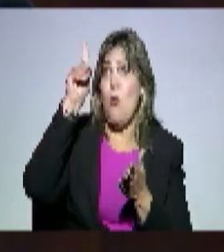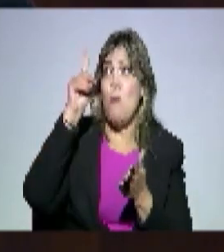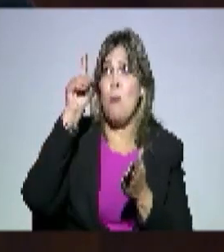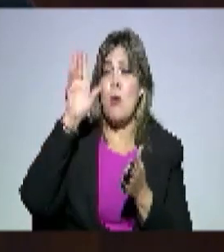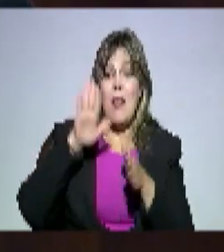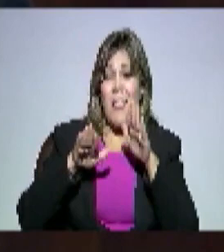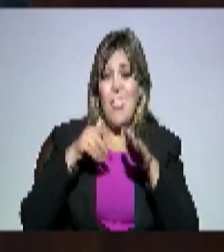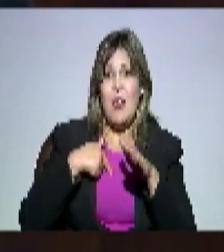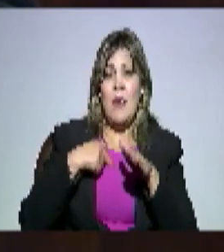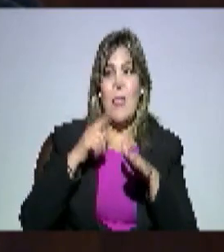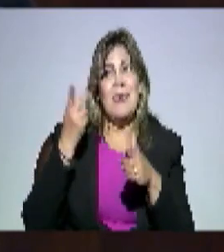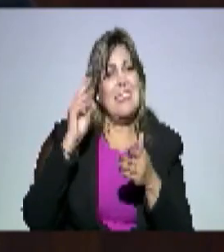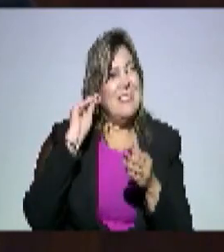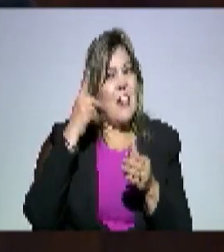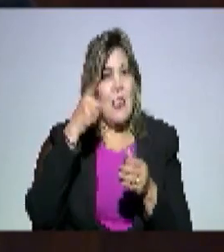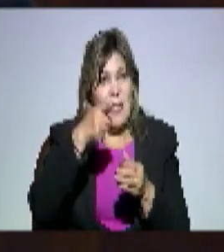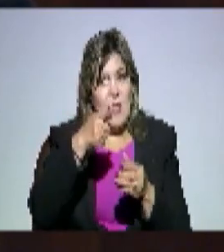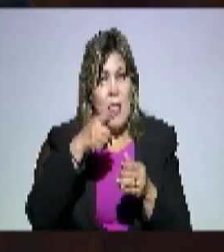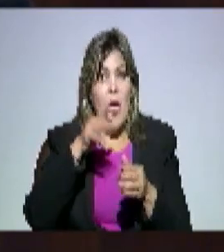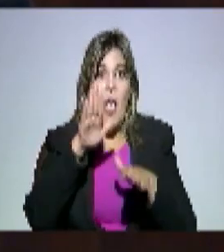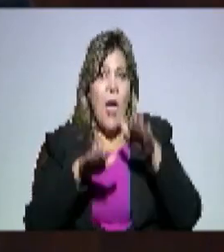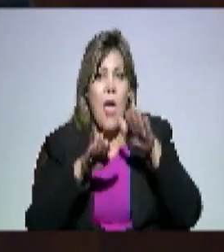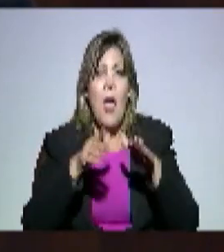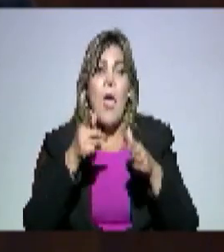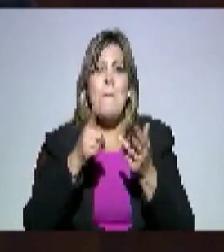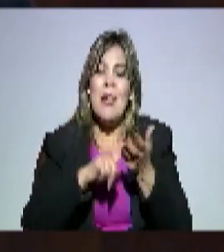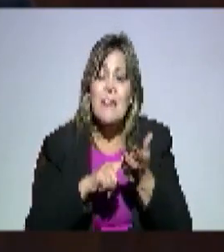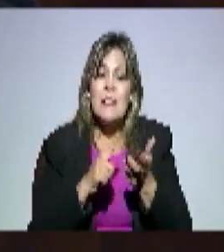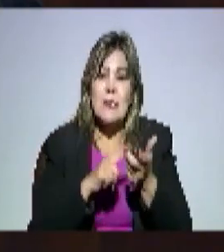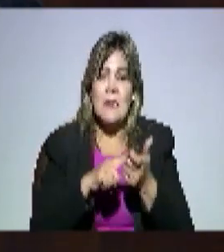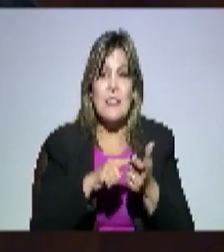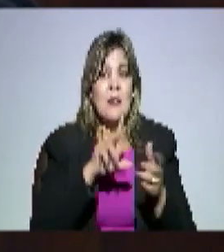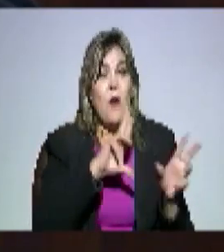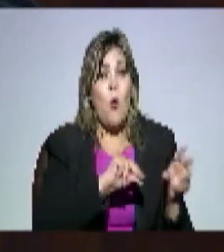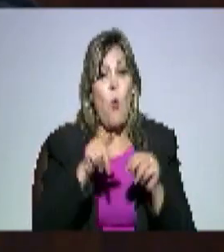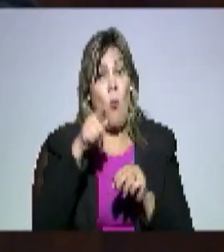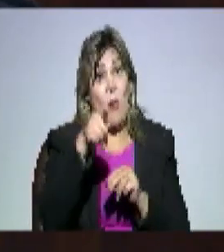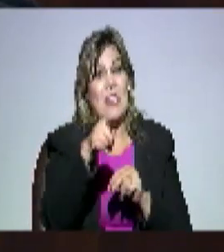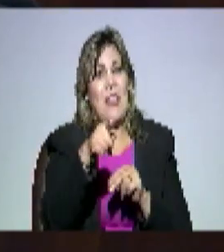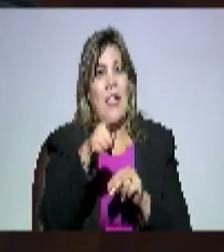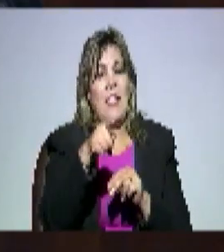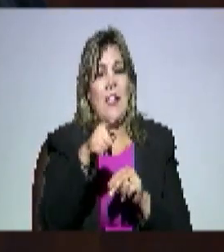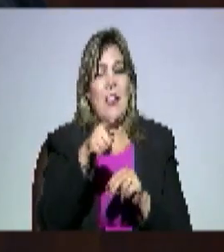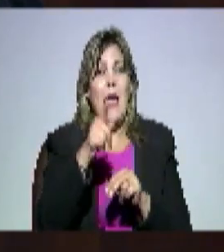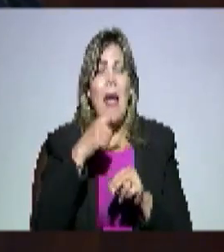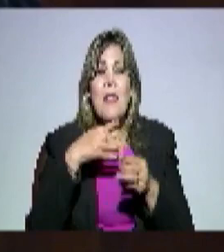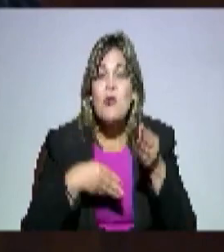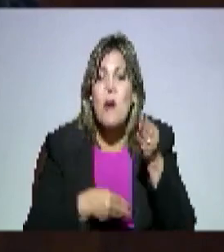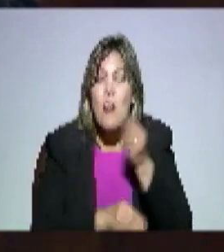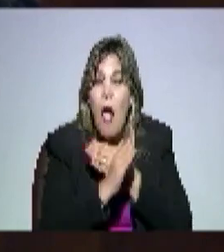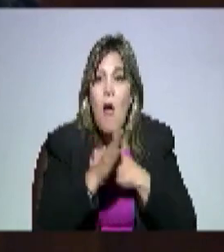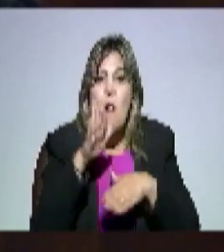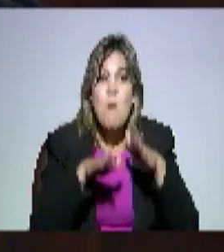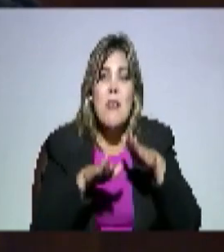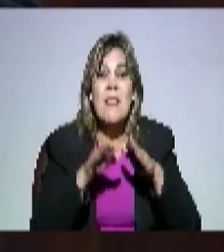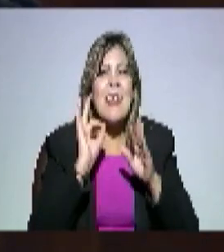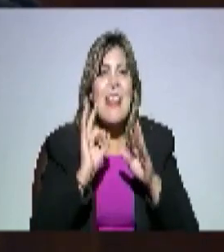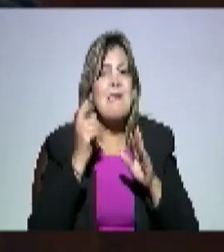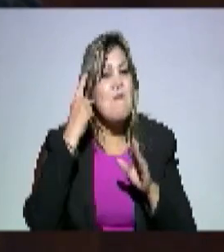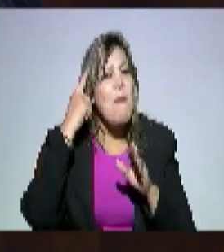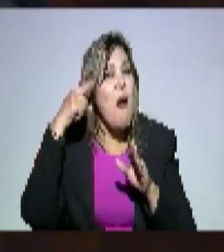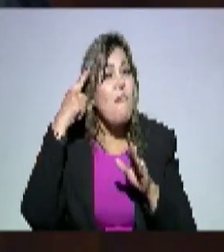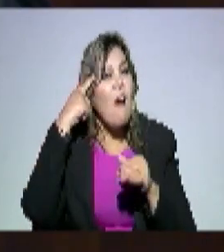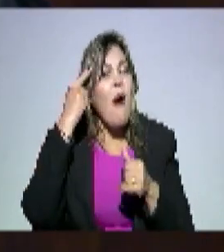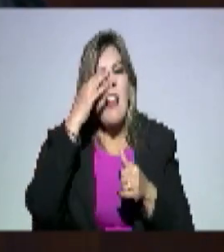هيقول لي ما انت بالدين وبك الذي بكلون يكل لكم اهرب من حته الادانه لازم افكر